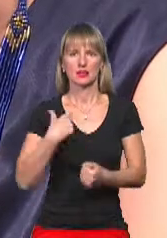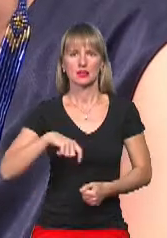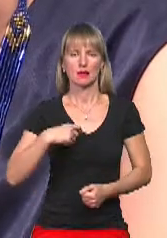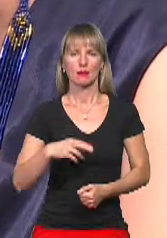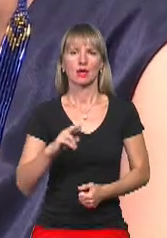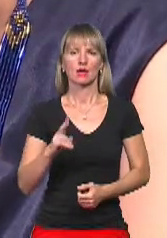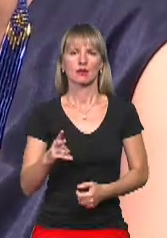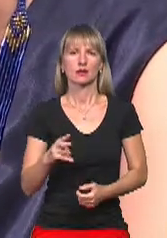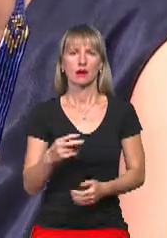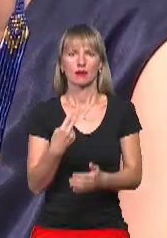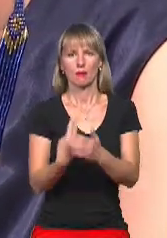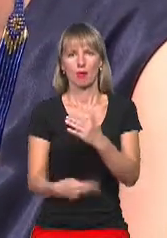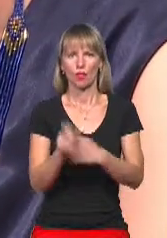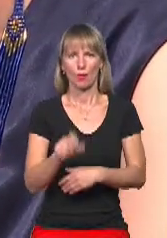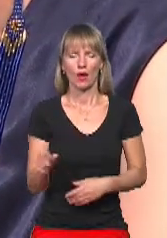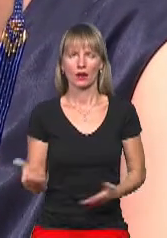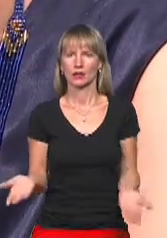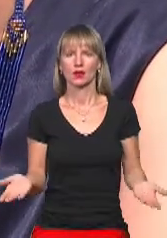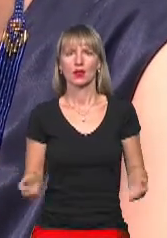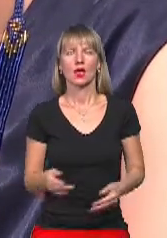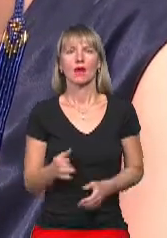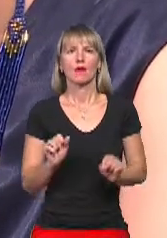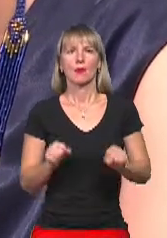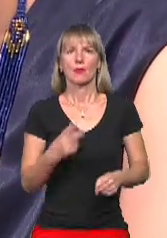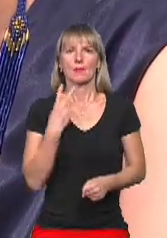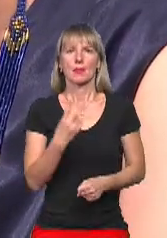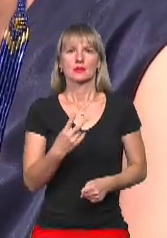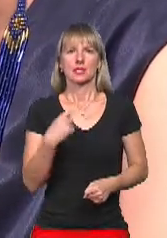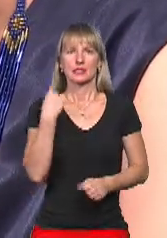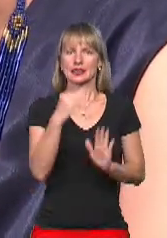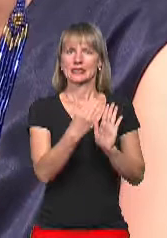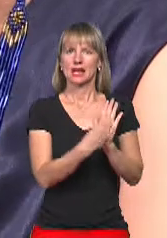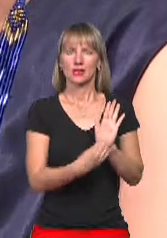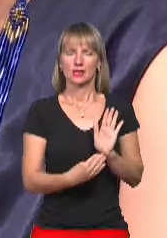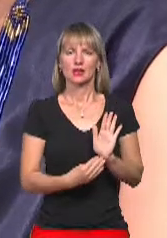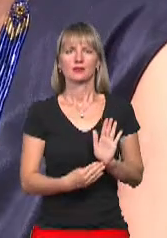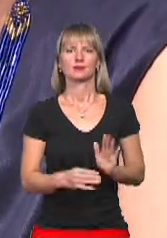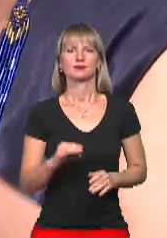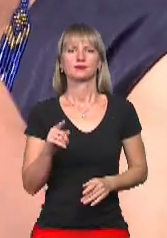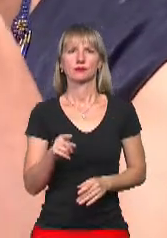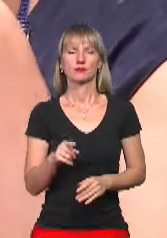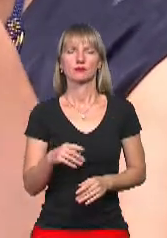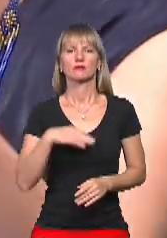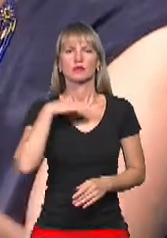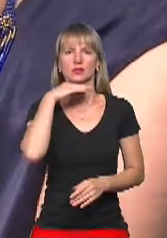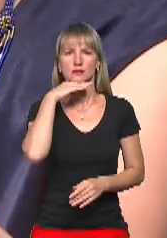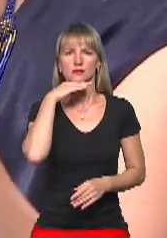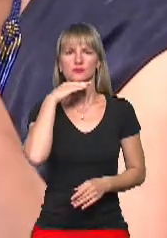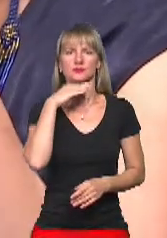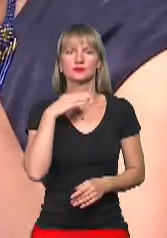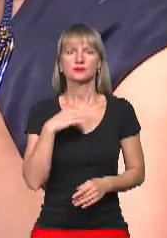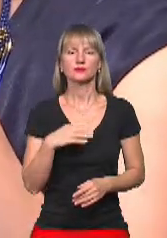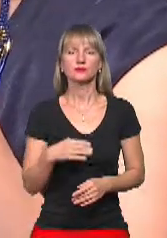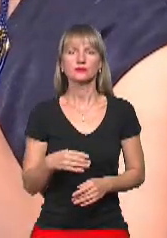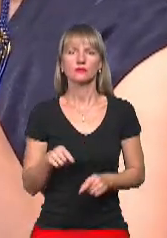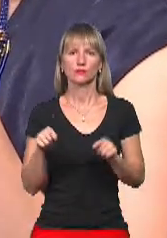как потопельники. Да, в основном они могут посмотреть официальные данные, и они более-менее достаточные. Но здесь в Украине